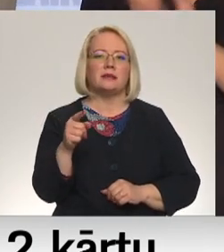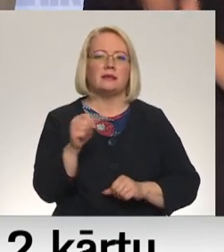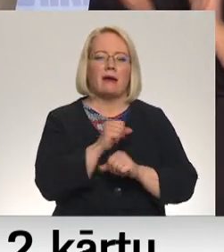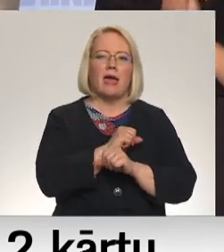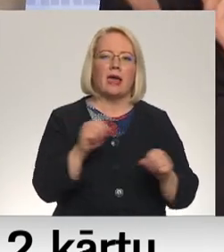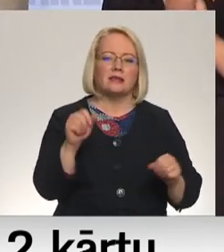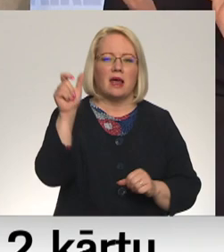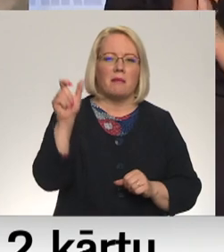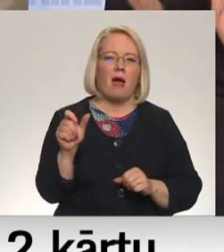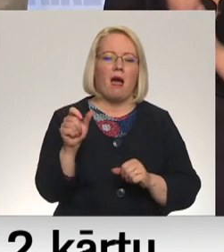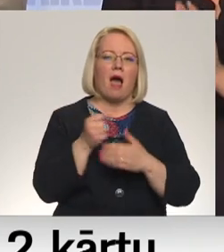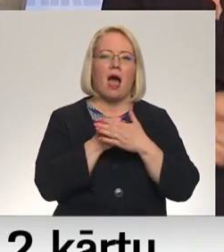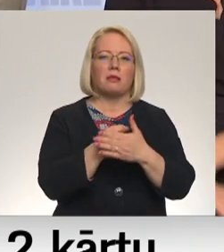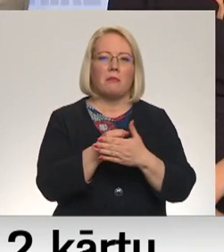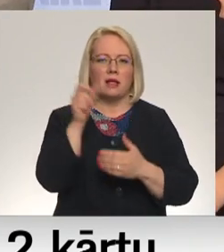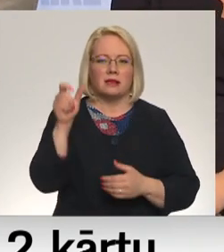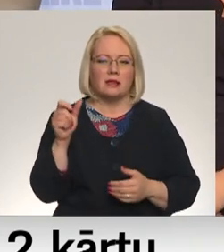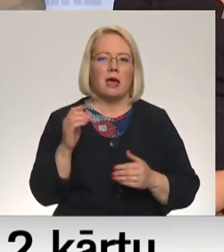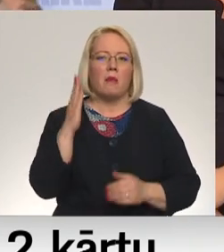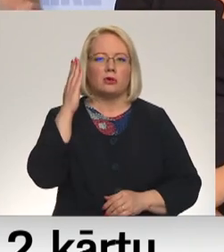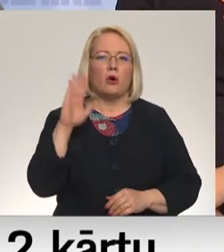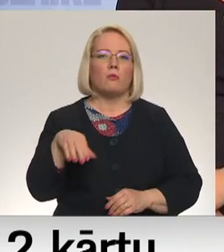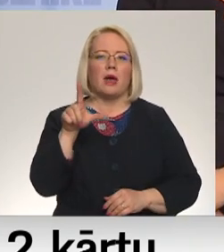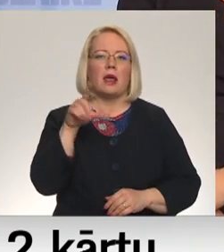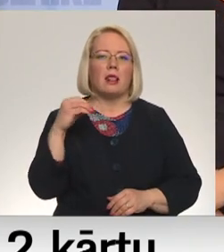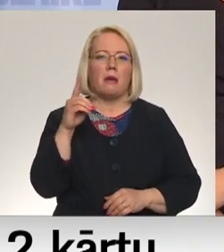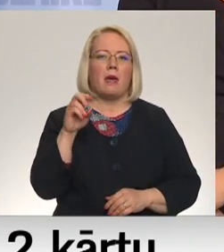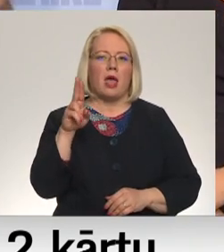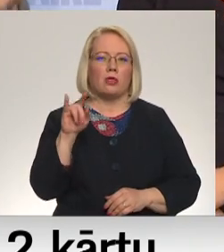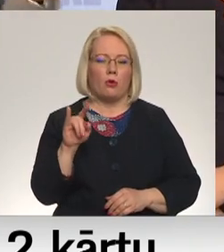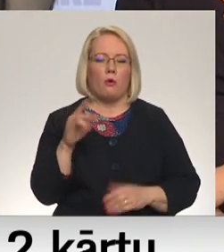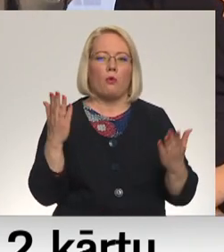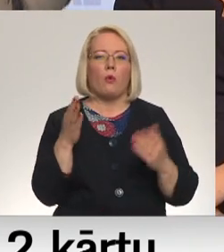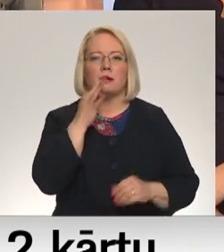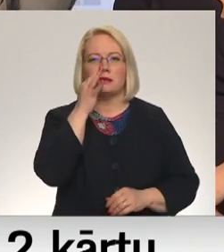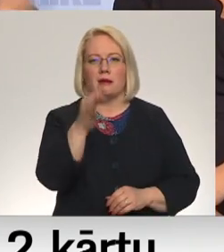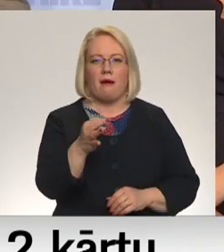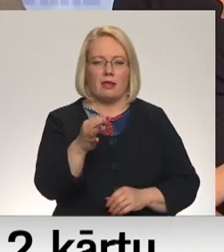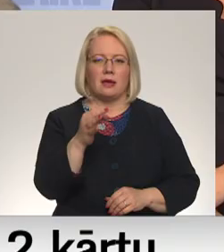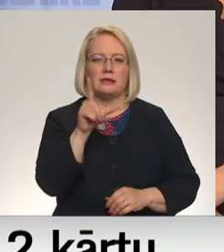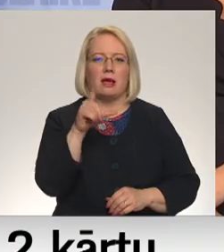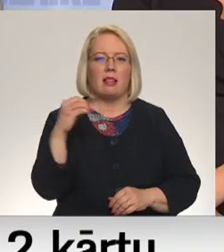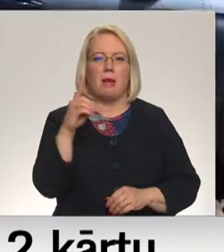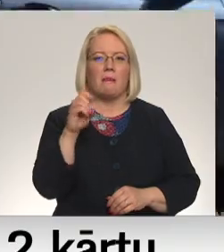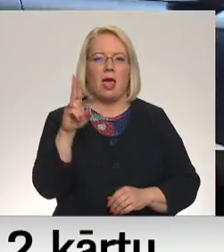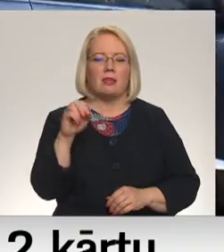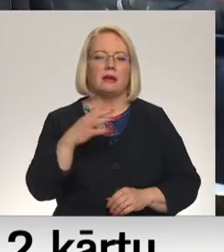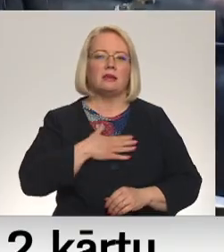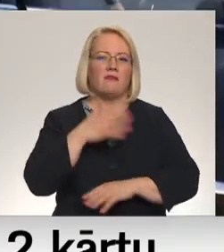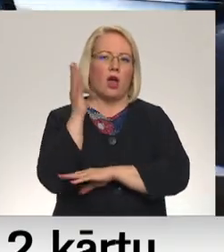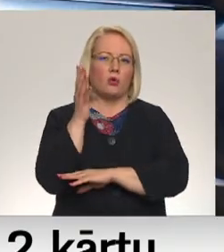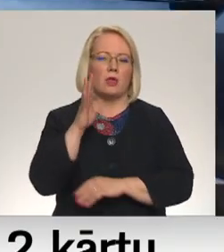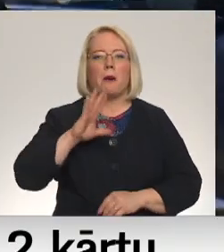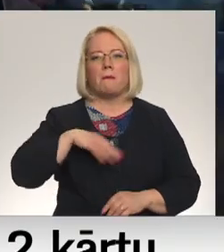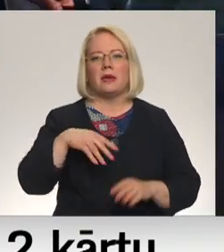Zemūra atbalstītāji tad varētu balsot par viņu. Un lūk, ko Le Pen teica savā runā tūlīt